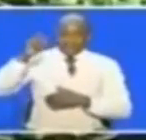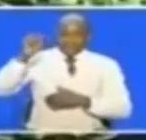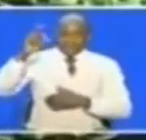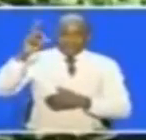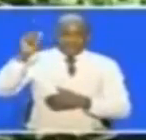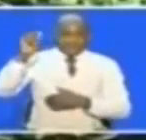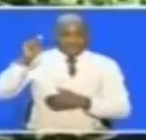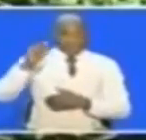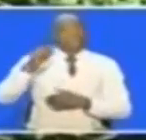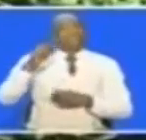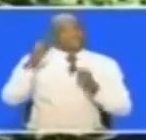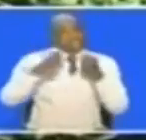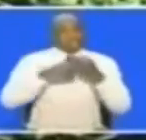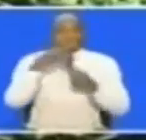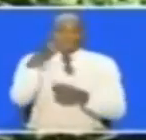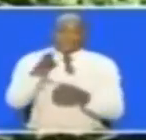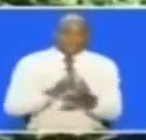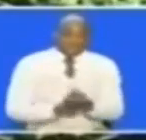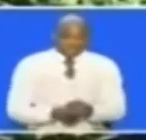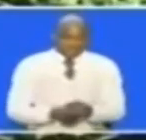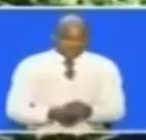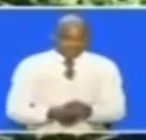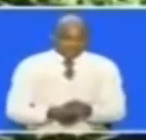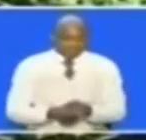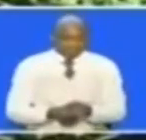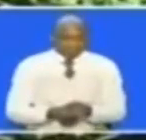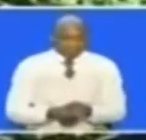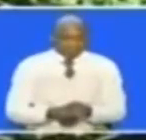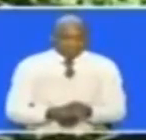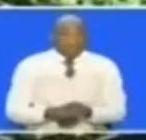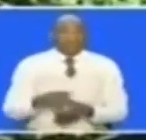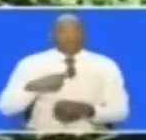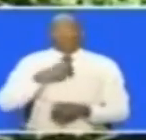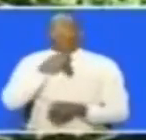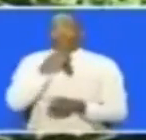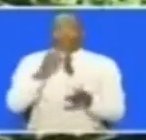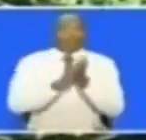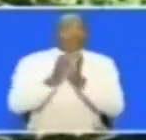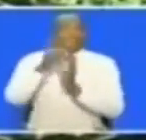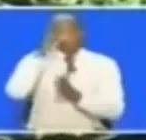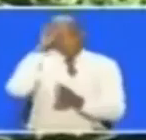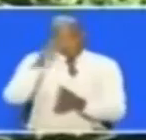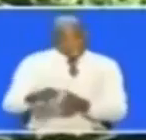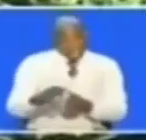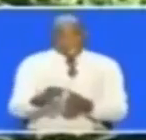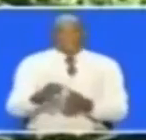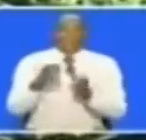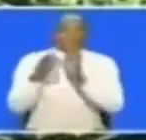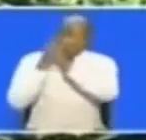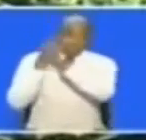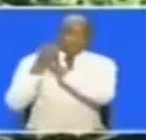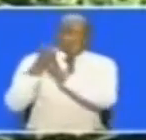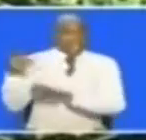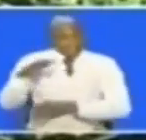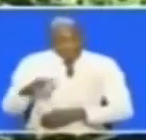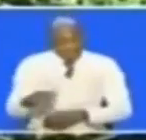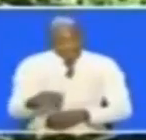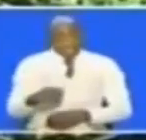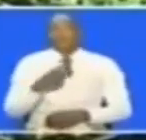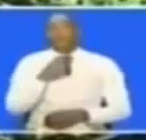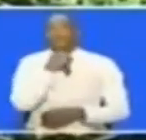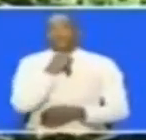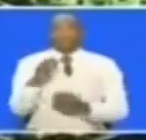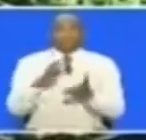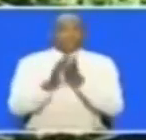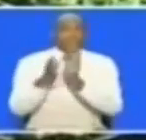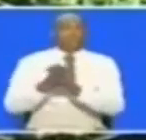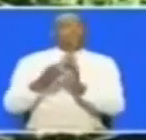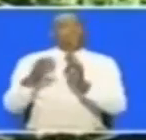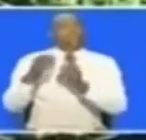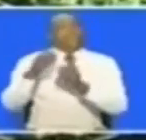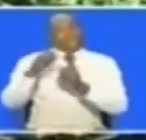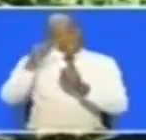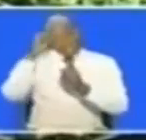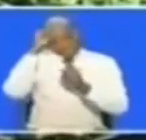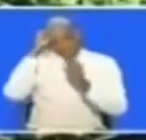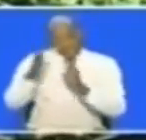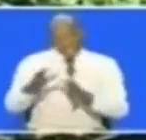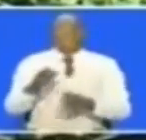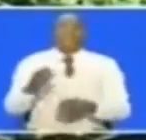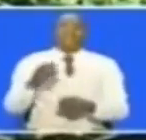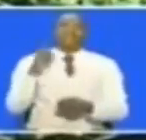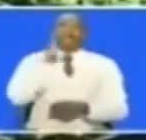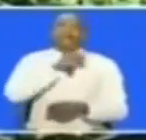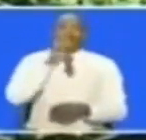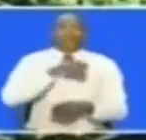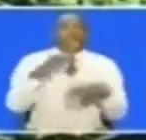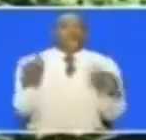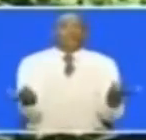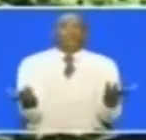On the ground here, we are not the same. I want to be governor under Jubilee. You want to be governor under KANU. How